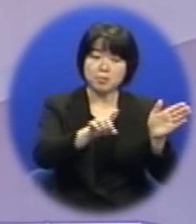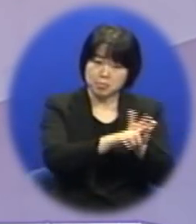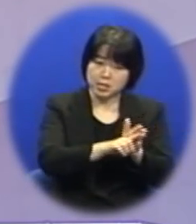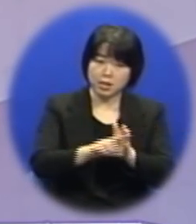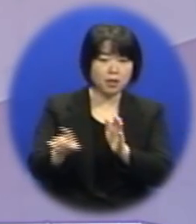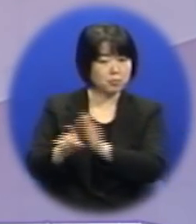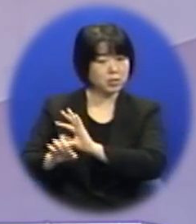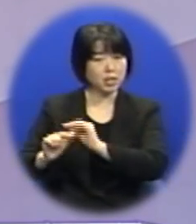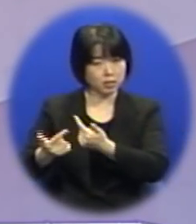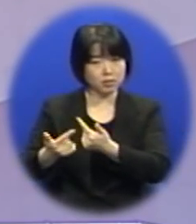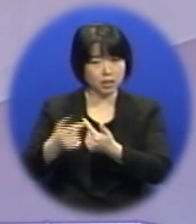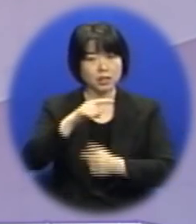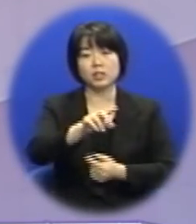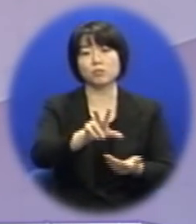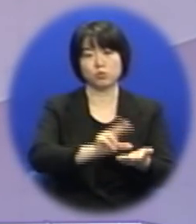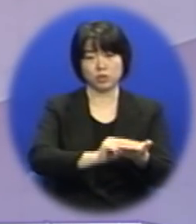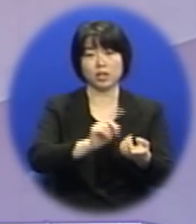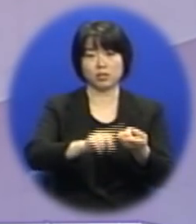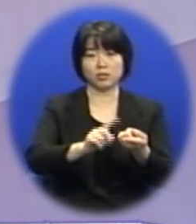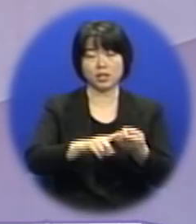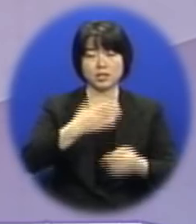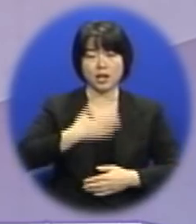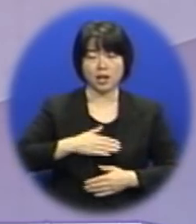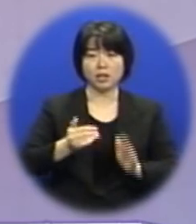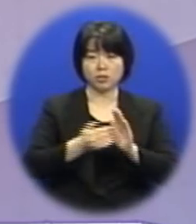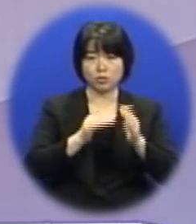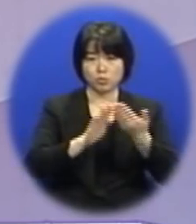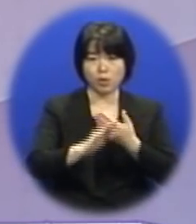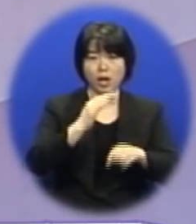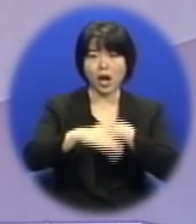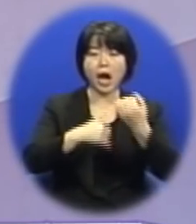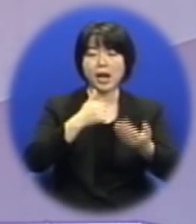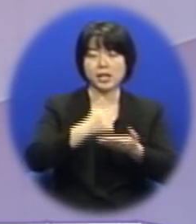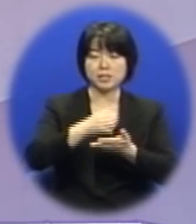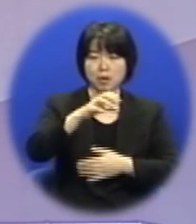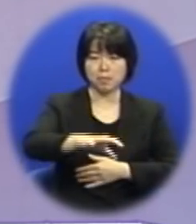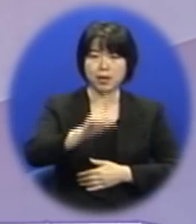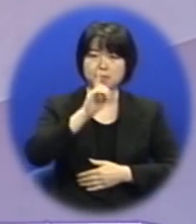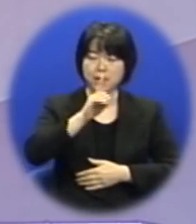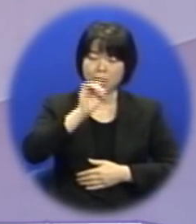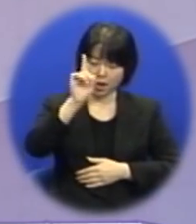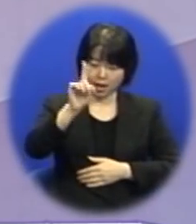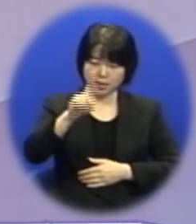믿느냐 하는 문제이라는 걸 알고 하나님 앞에 한마디로